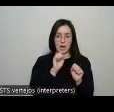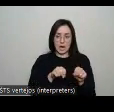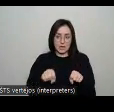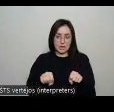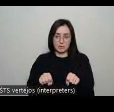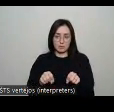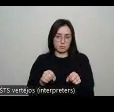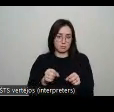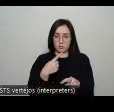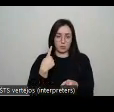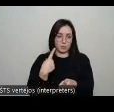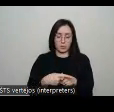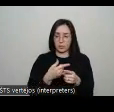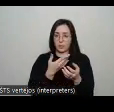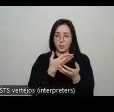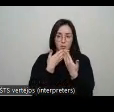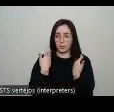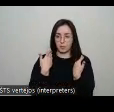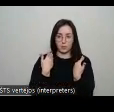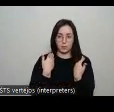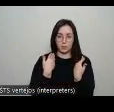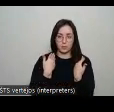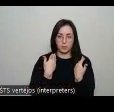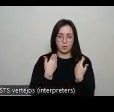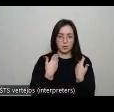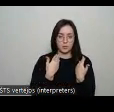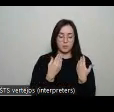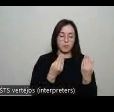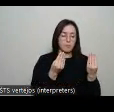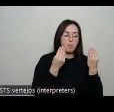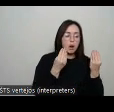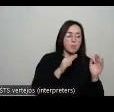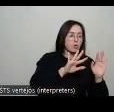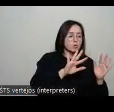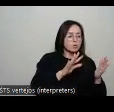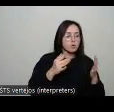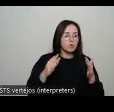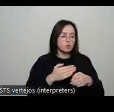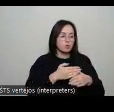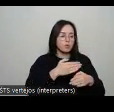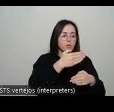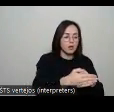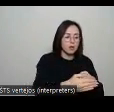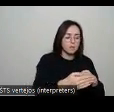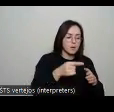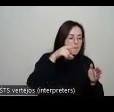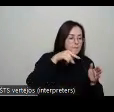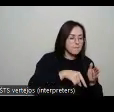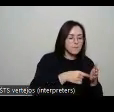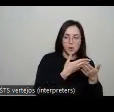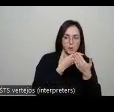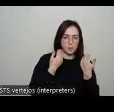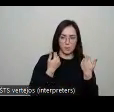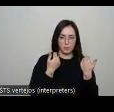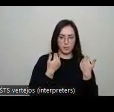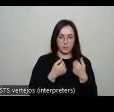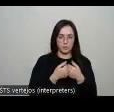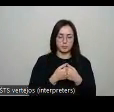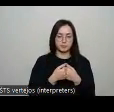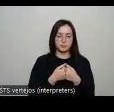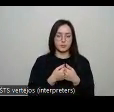derinti dalykus, peržengti jų ribas. Taigi svarbus ne tiek turinys, kiek vertybės,